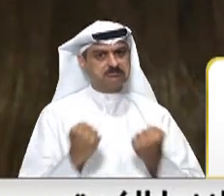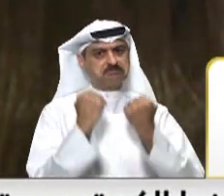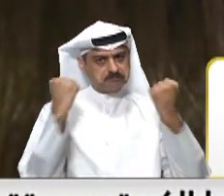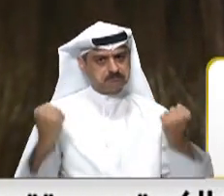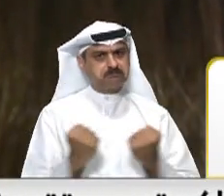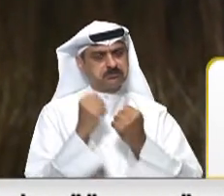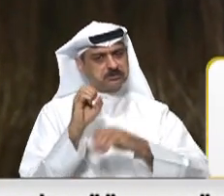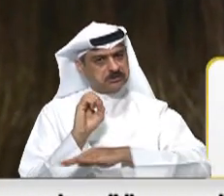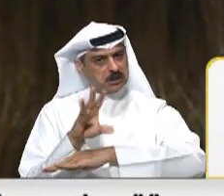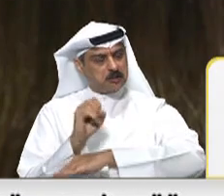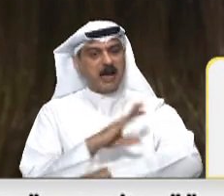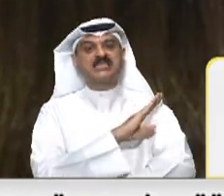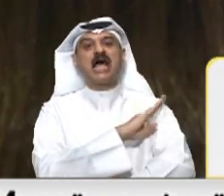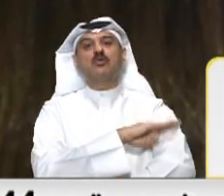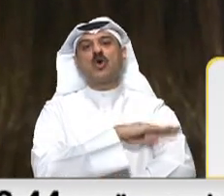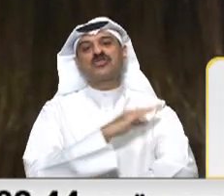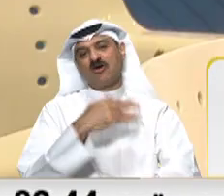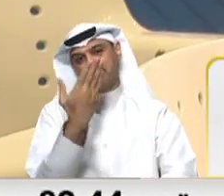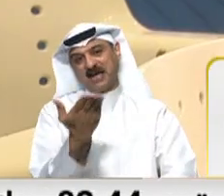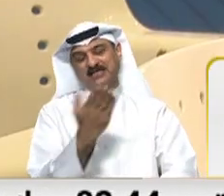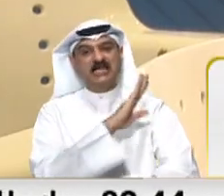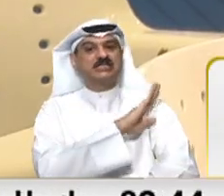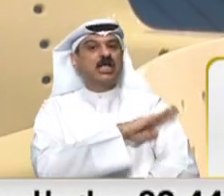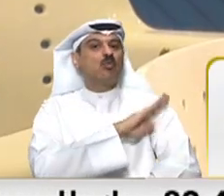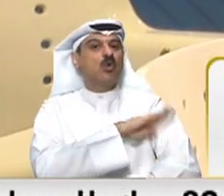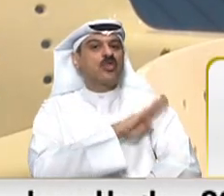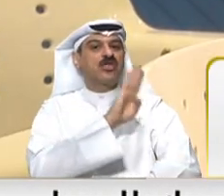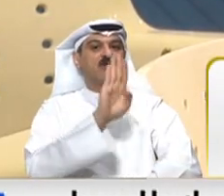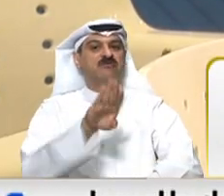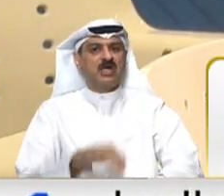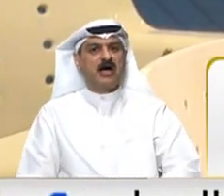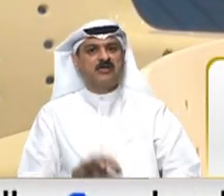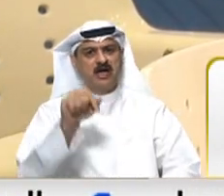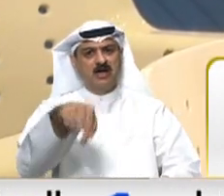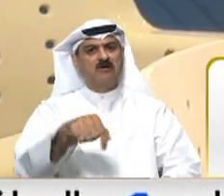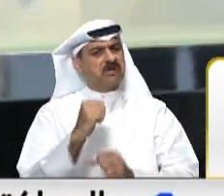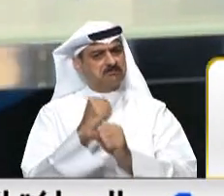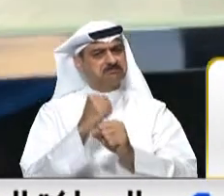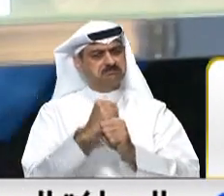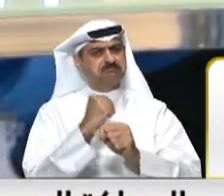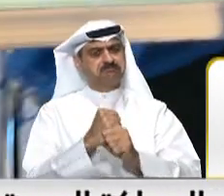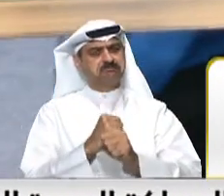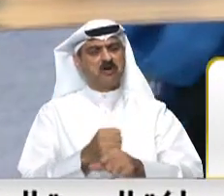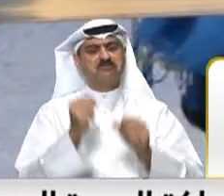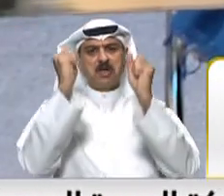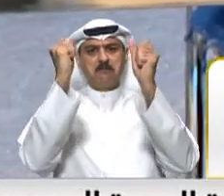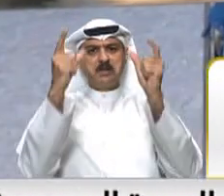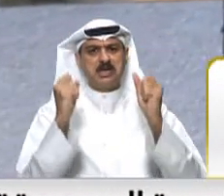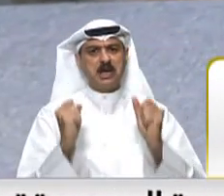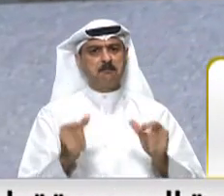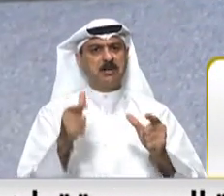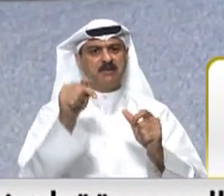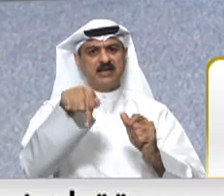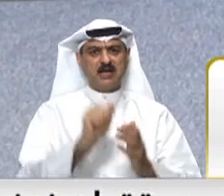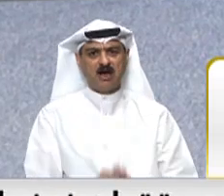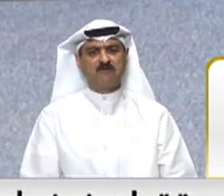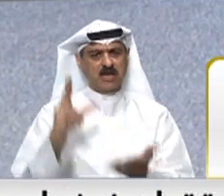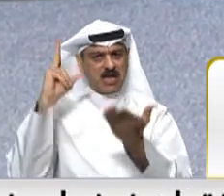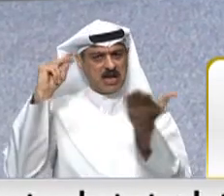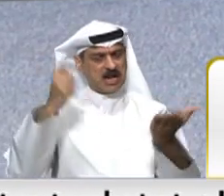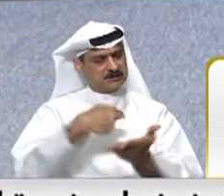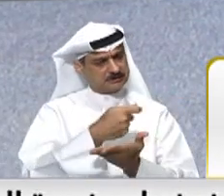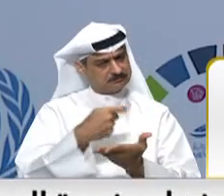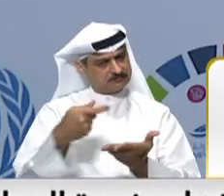بتنميه المهارات مما سيحسن من فرص حصولهم على العمل ويساعدهم على تامين احتياجاتهم